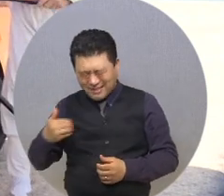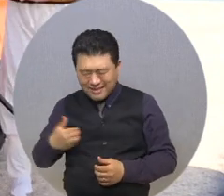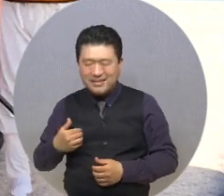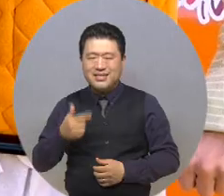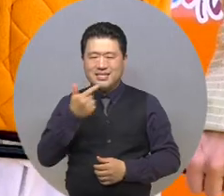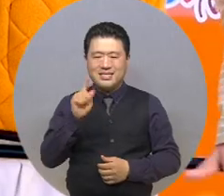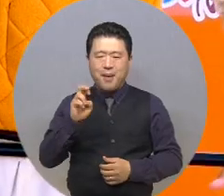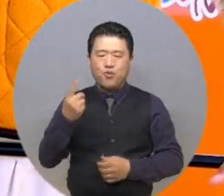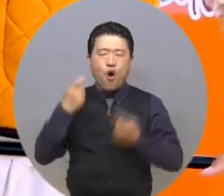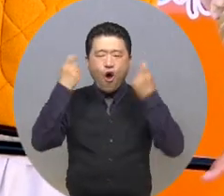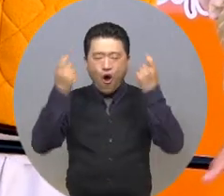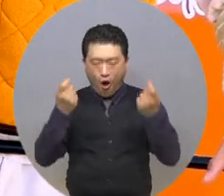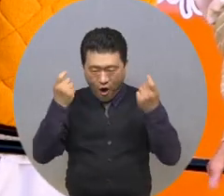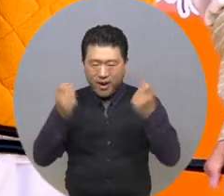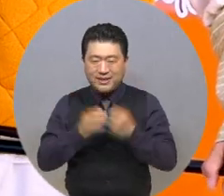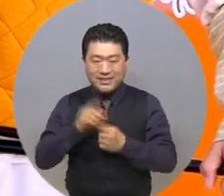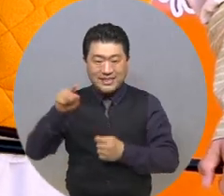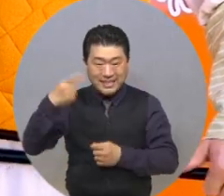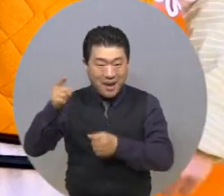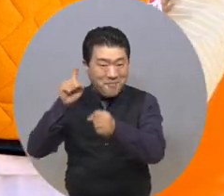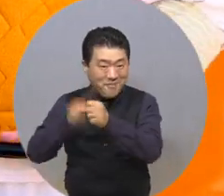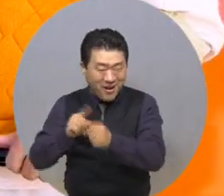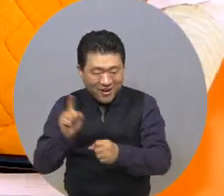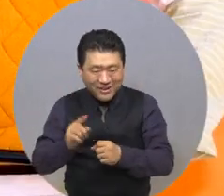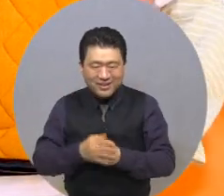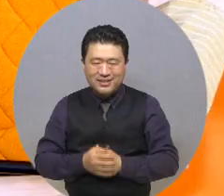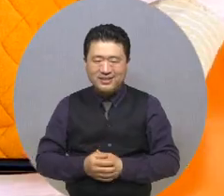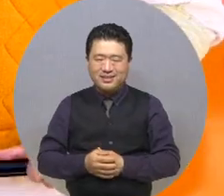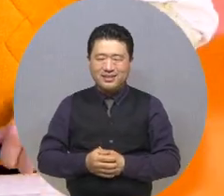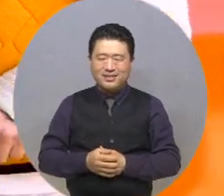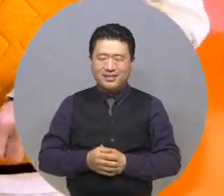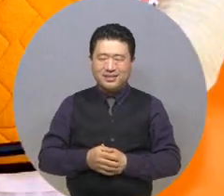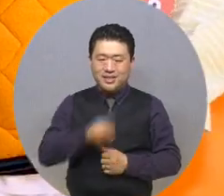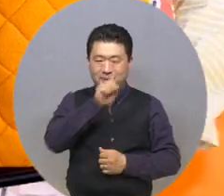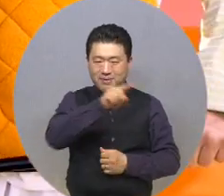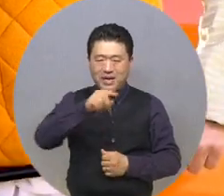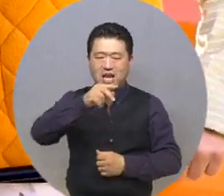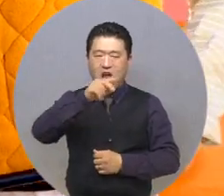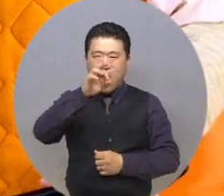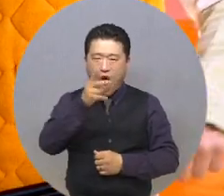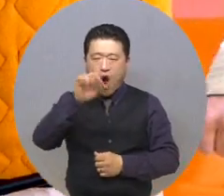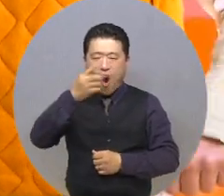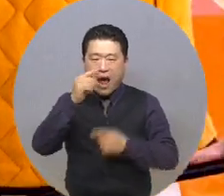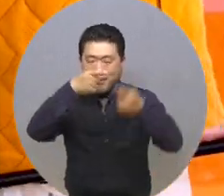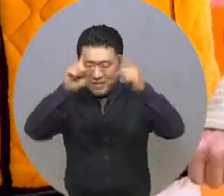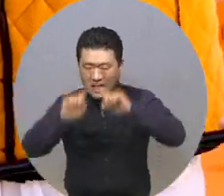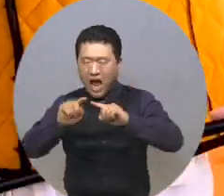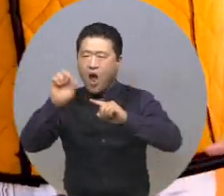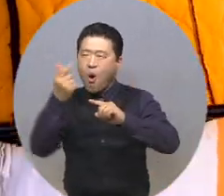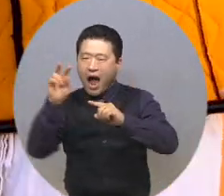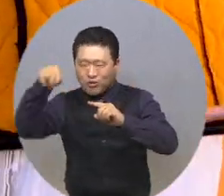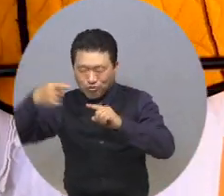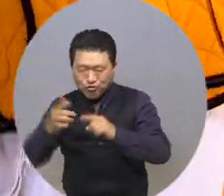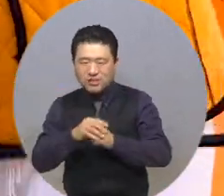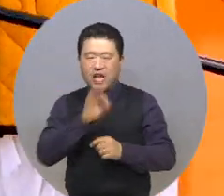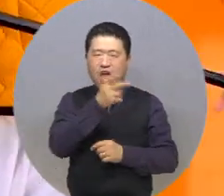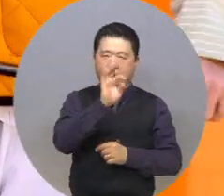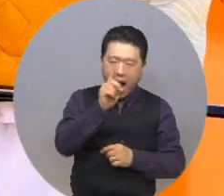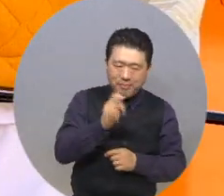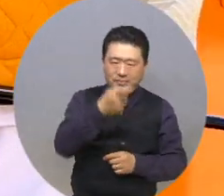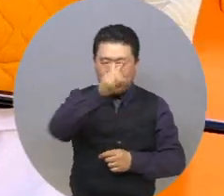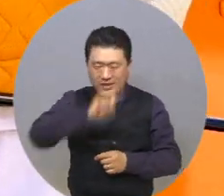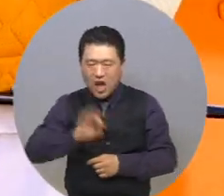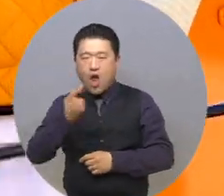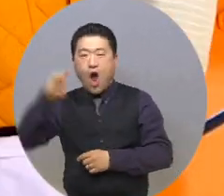남도 여행. 자, 다음 목적지는 영광당성 한평신이란 영화마손 강진강 보성공 광양